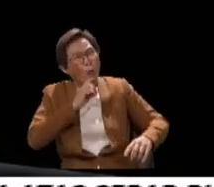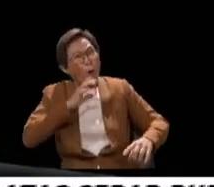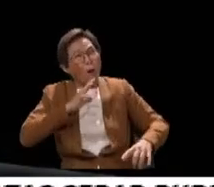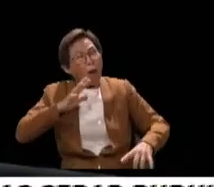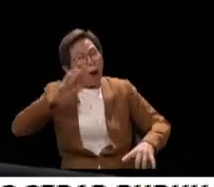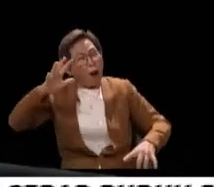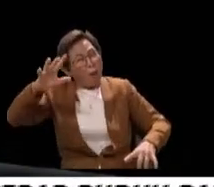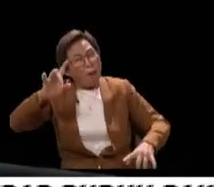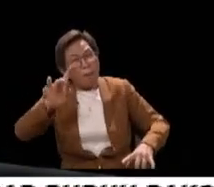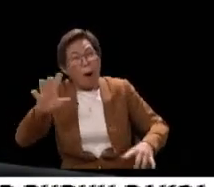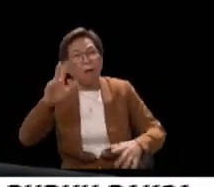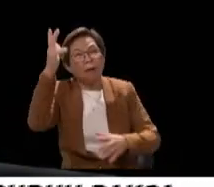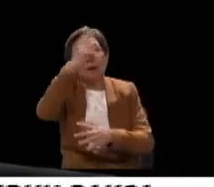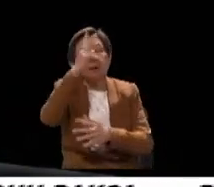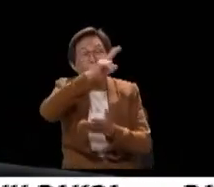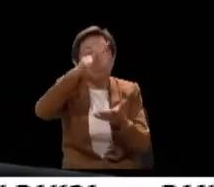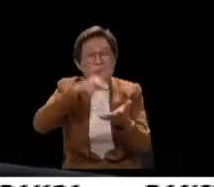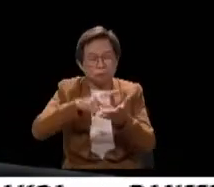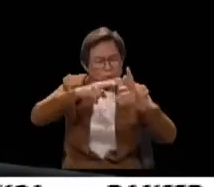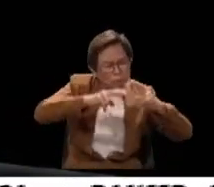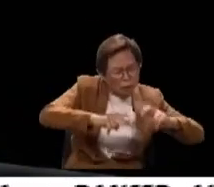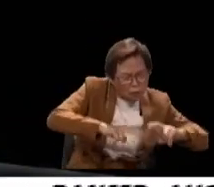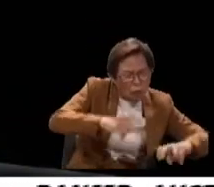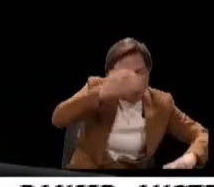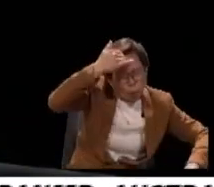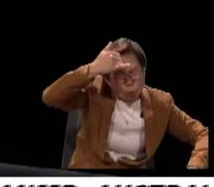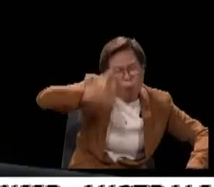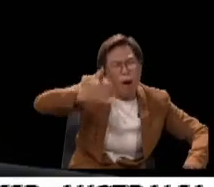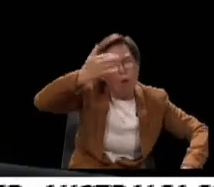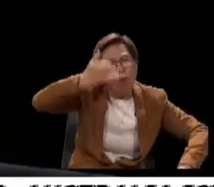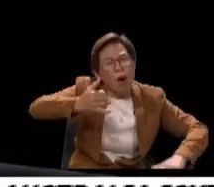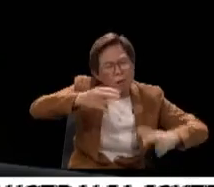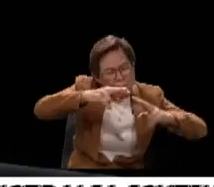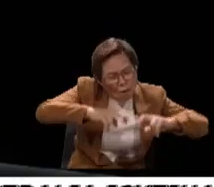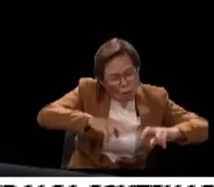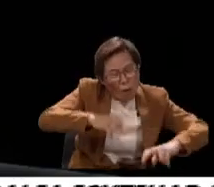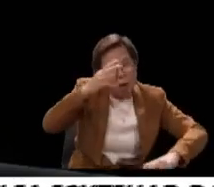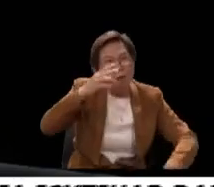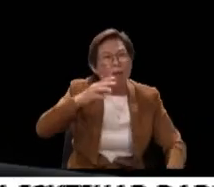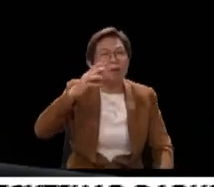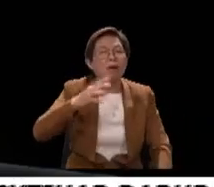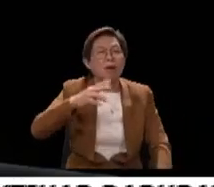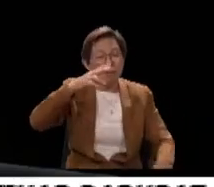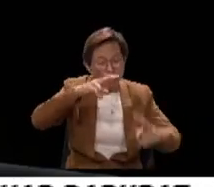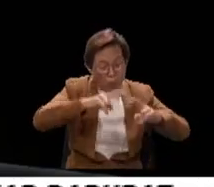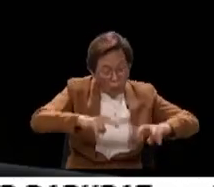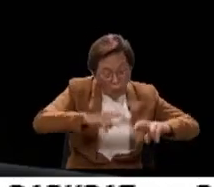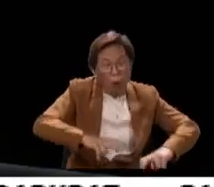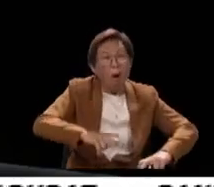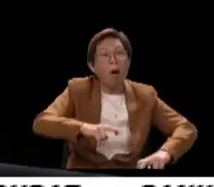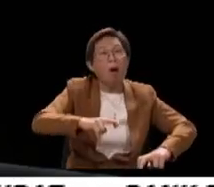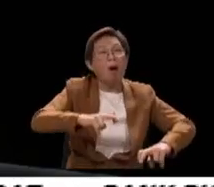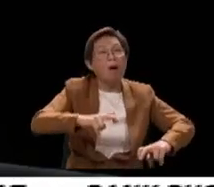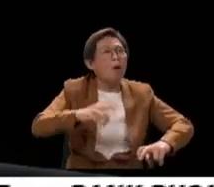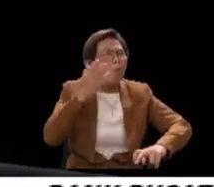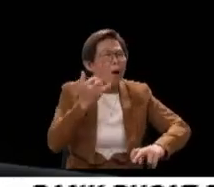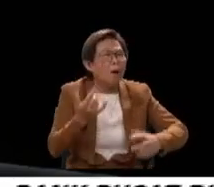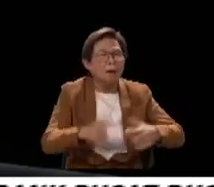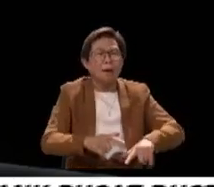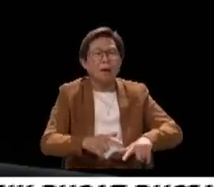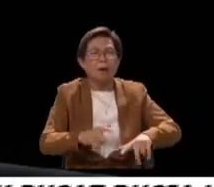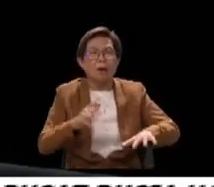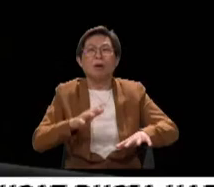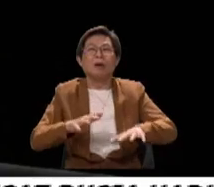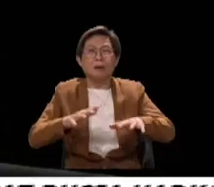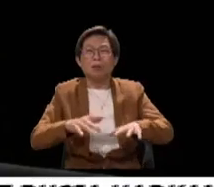pusat mengkaji nanti Apakah punca sebenarnya Tapi bukan ni flash flat kalau flash flat dia datang dan dia turun ini